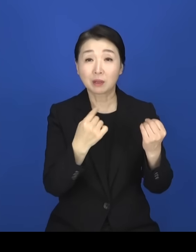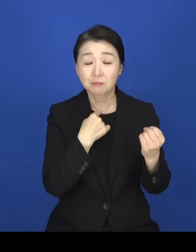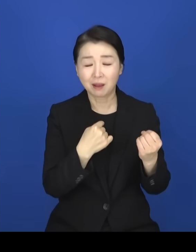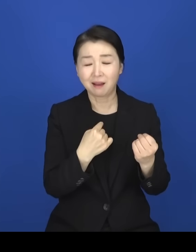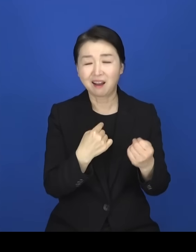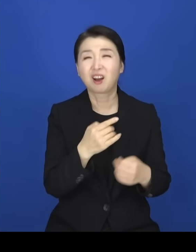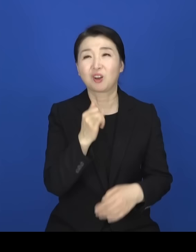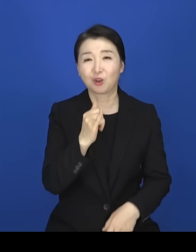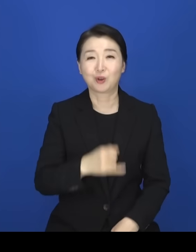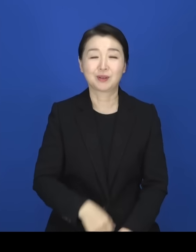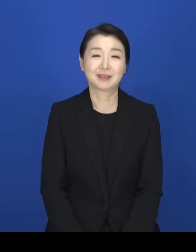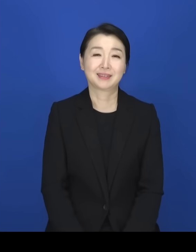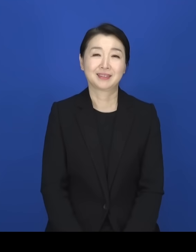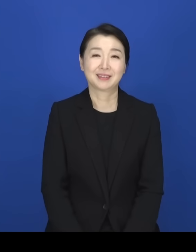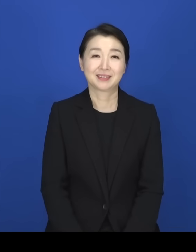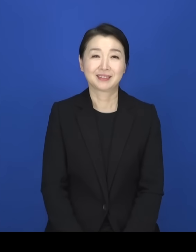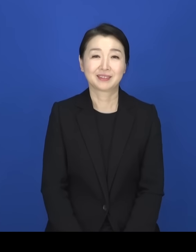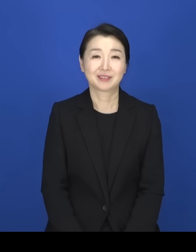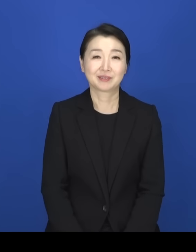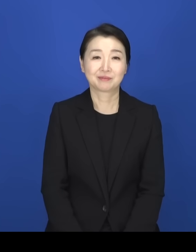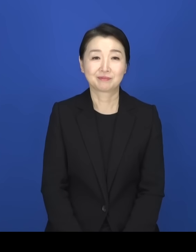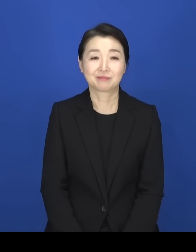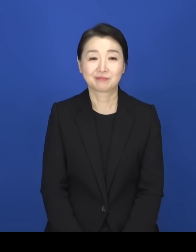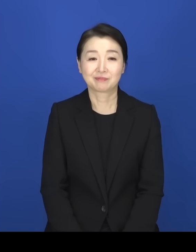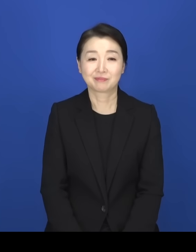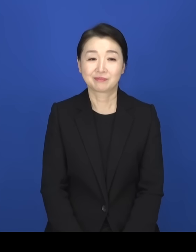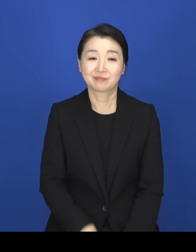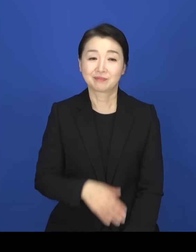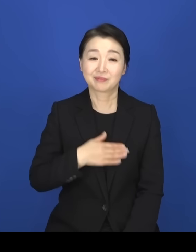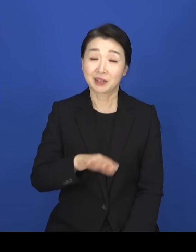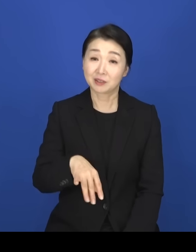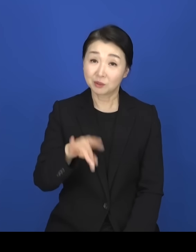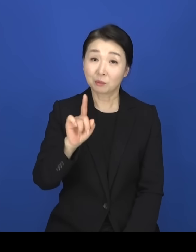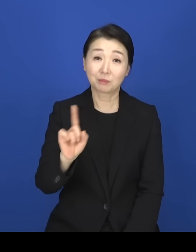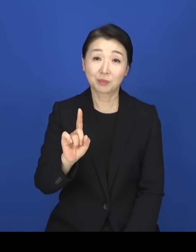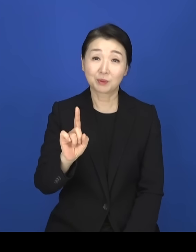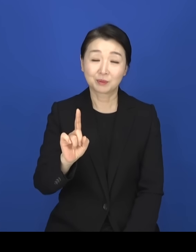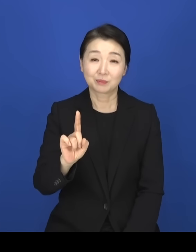찍었죠. 것 같은데 네. 제가 첫 CF를 네.